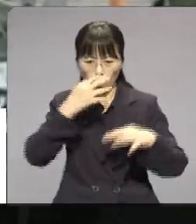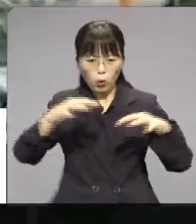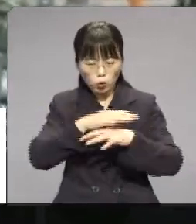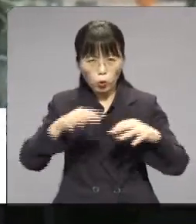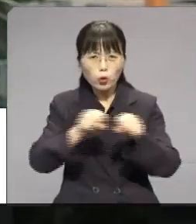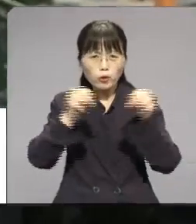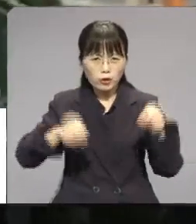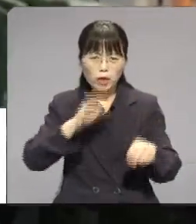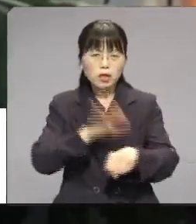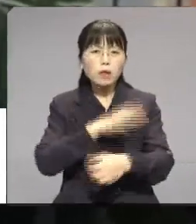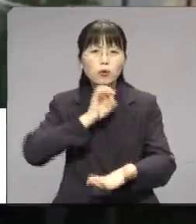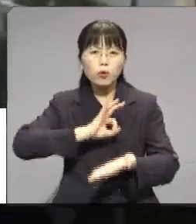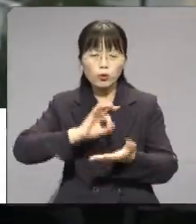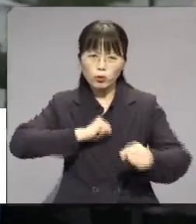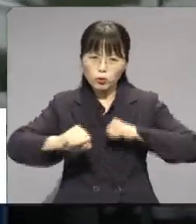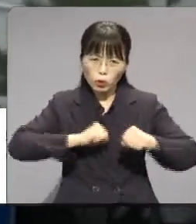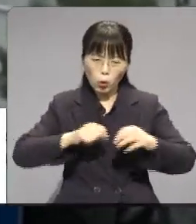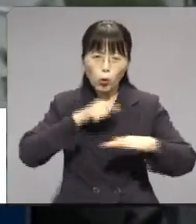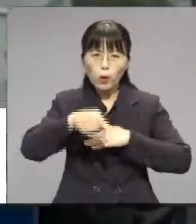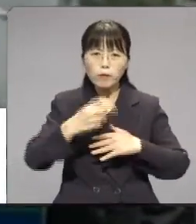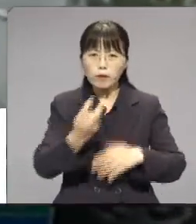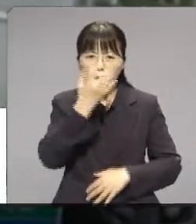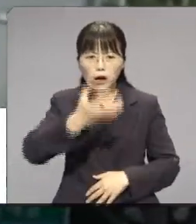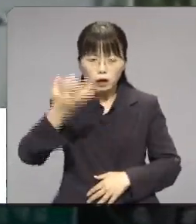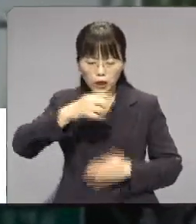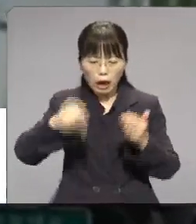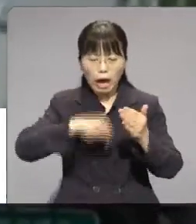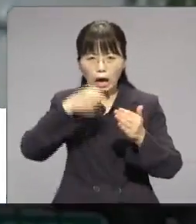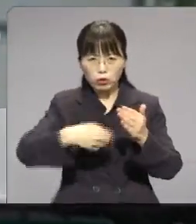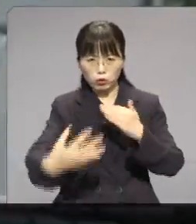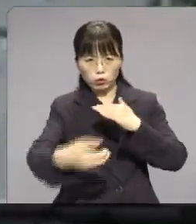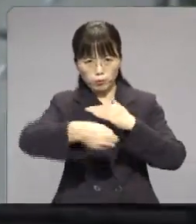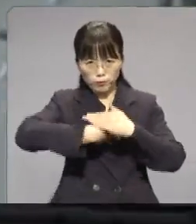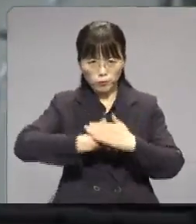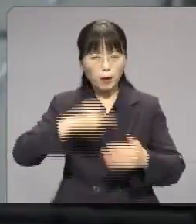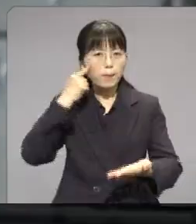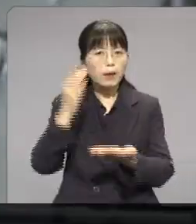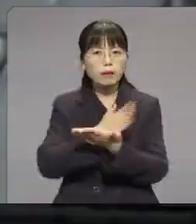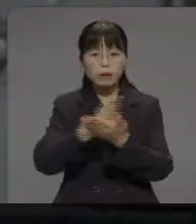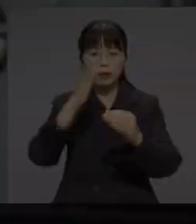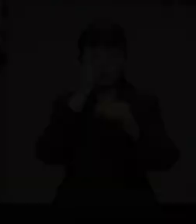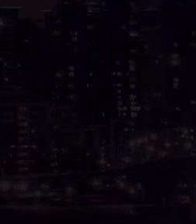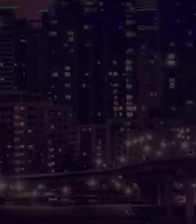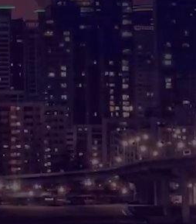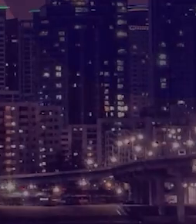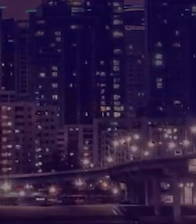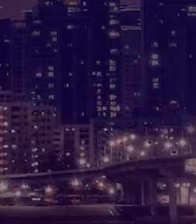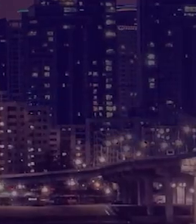시스템이 오작동해 외부에 있던 연기가 안으로 유입된 것으로 판단했습니다.